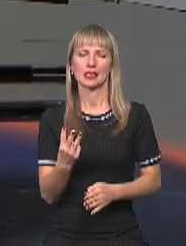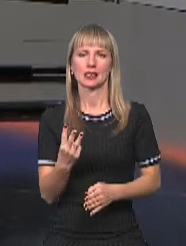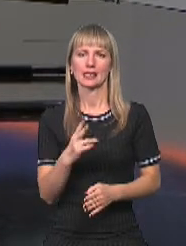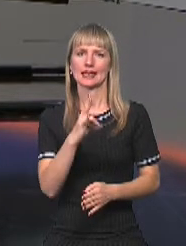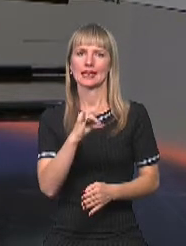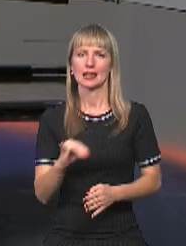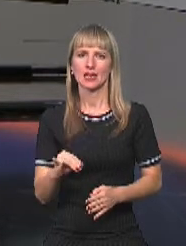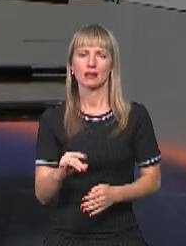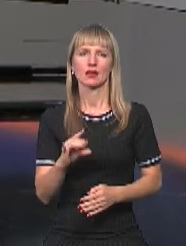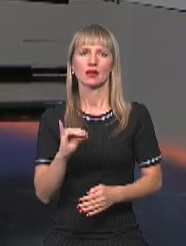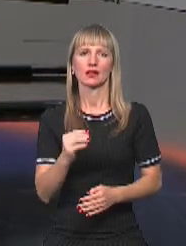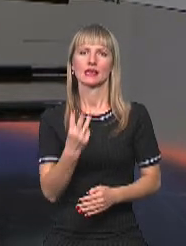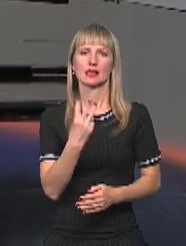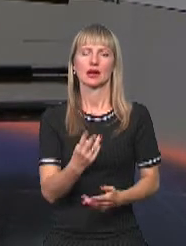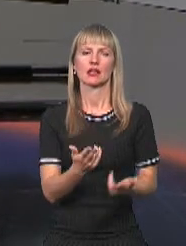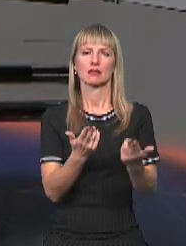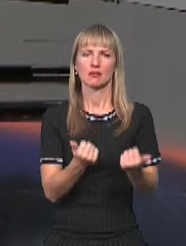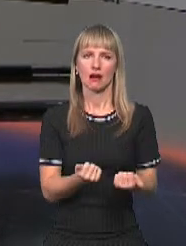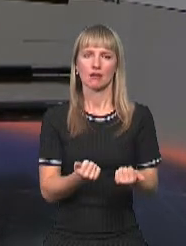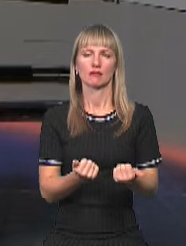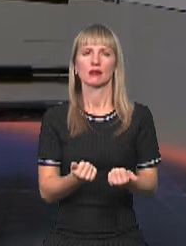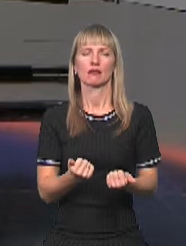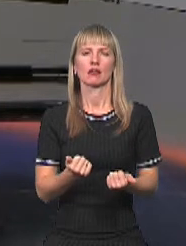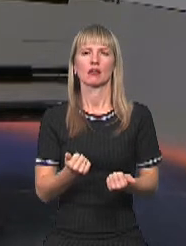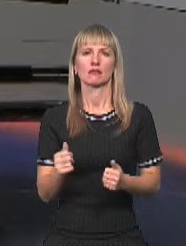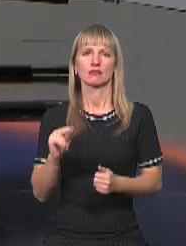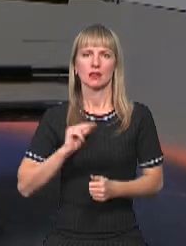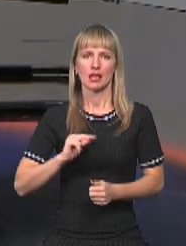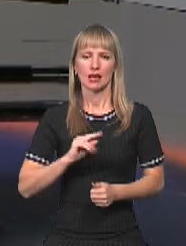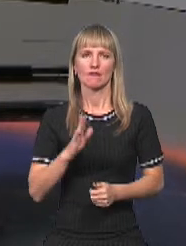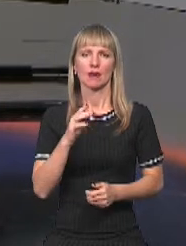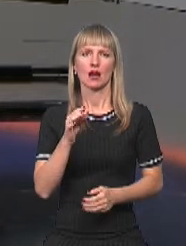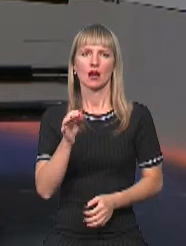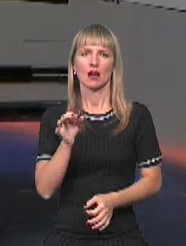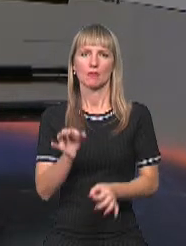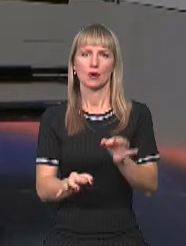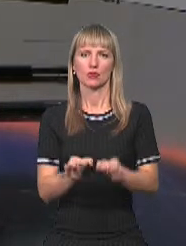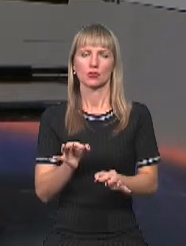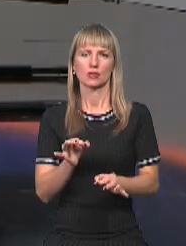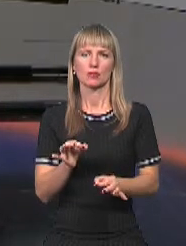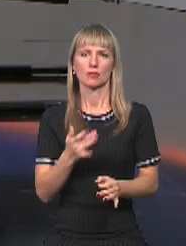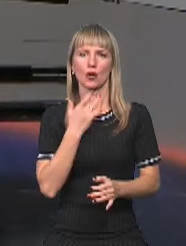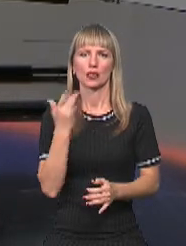«ні» і три категоричні «так» дієвій кліматичній політиці. Зараз ми це побачимо. Прошу.